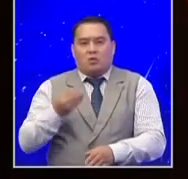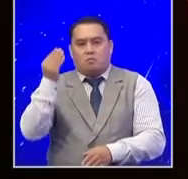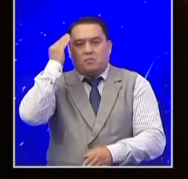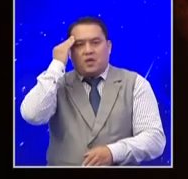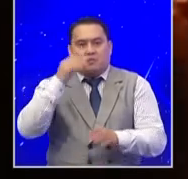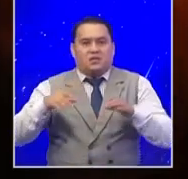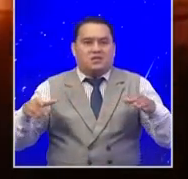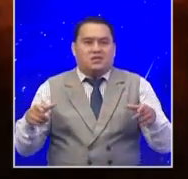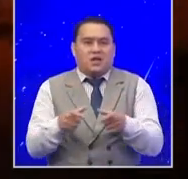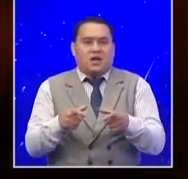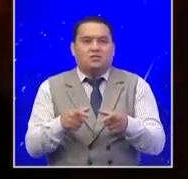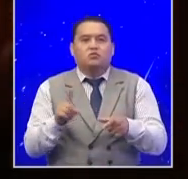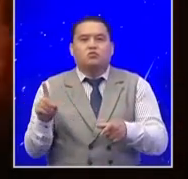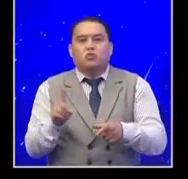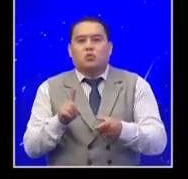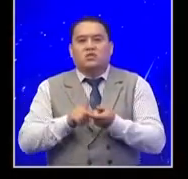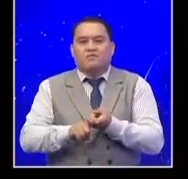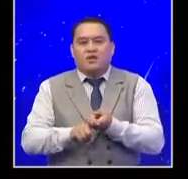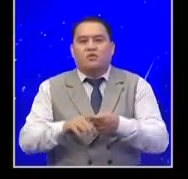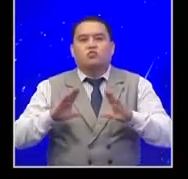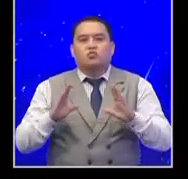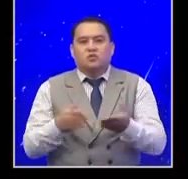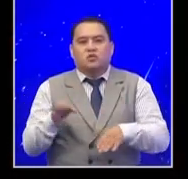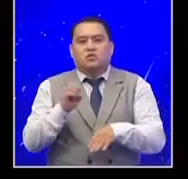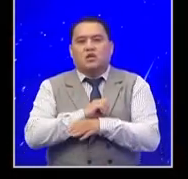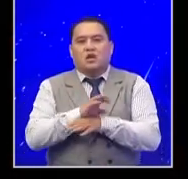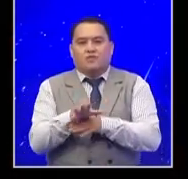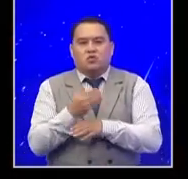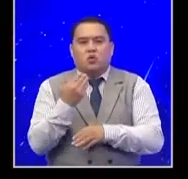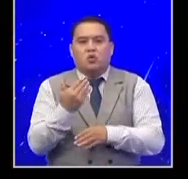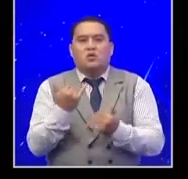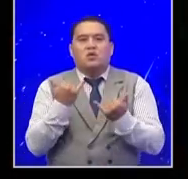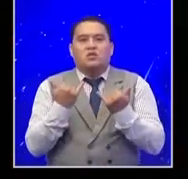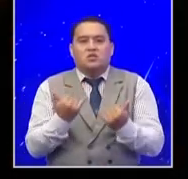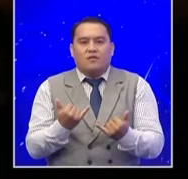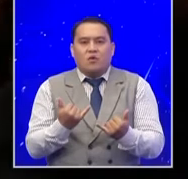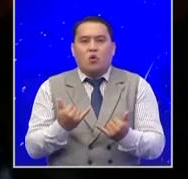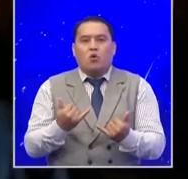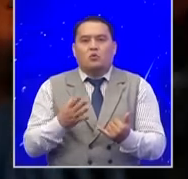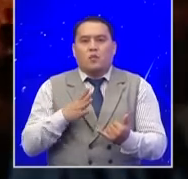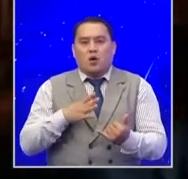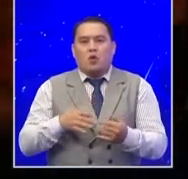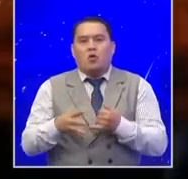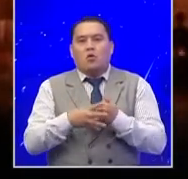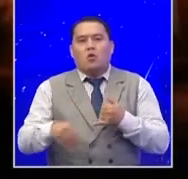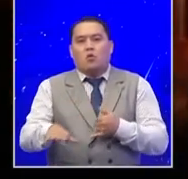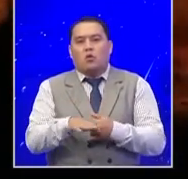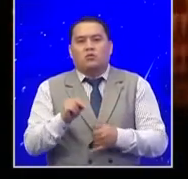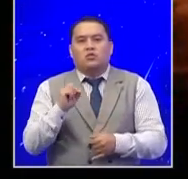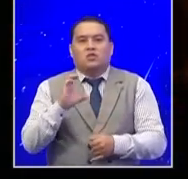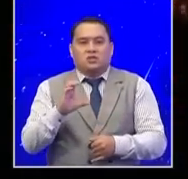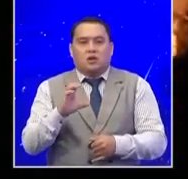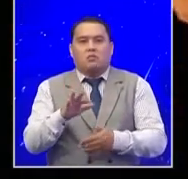изоляции, которые начали действовать в связи с выявленными случаями заражения коронавирусом. В настоящий момент на острове введен режим